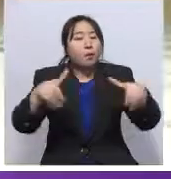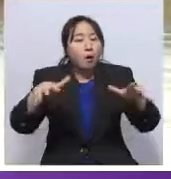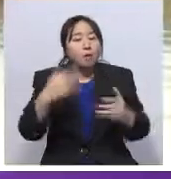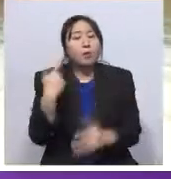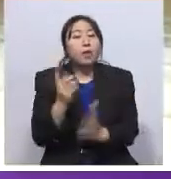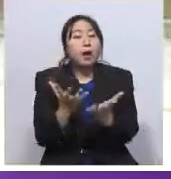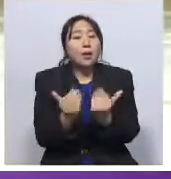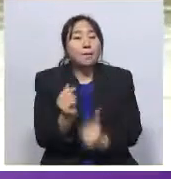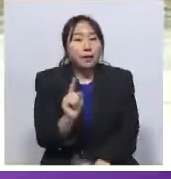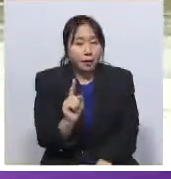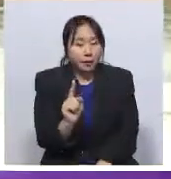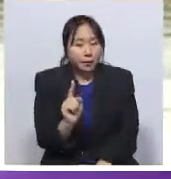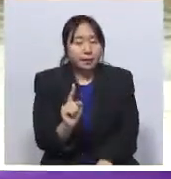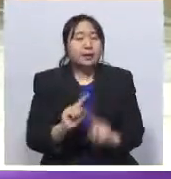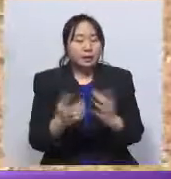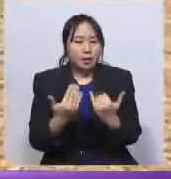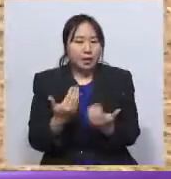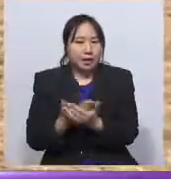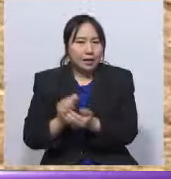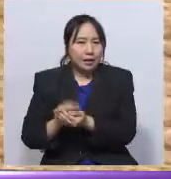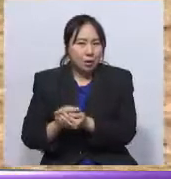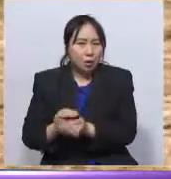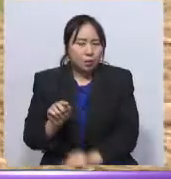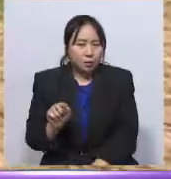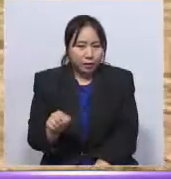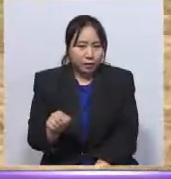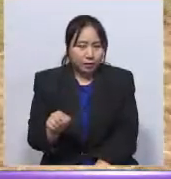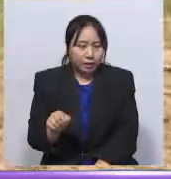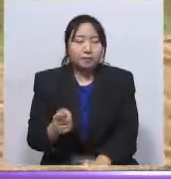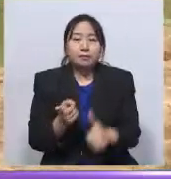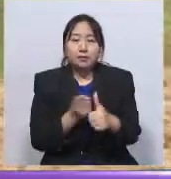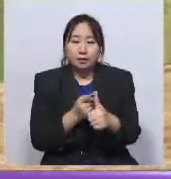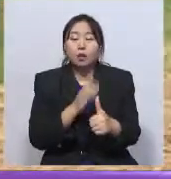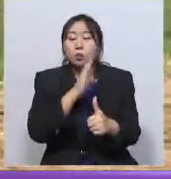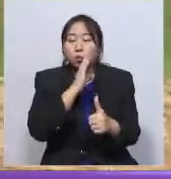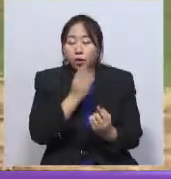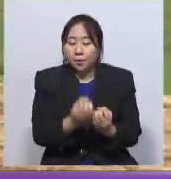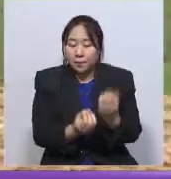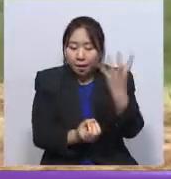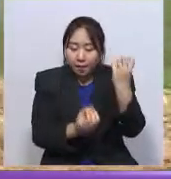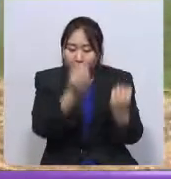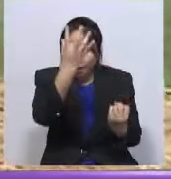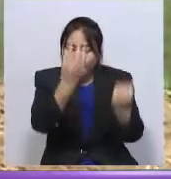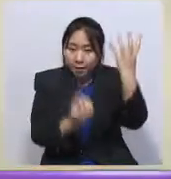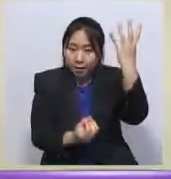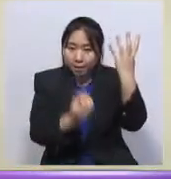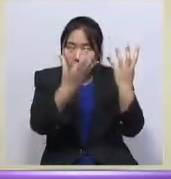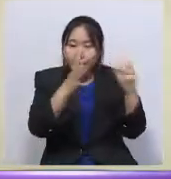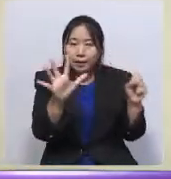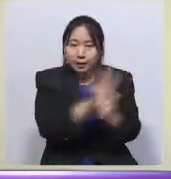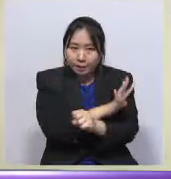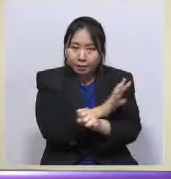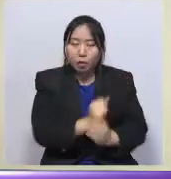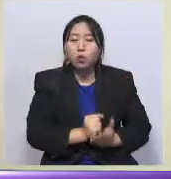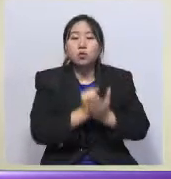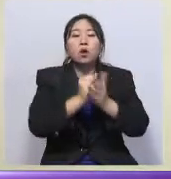งบเราว่าถ้าถมงบลงมาตรงนี้นะอันที่หนึ่งถ้าป่าเราสมบูรณ์มันก็จะให้ออกซิเจน